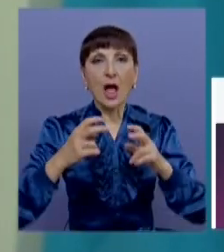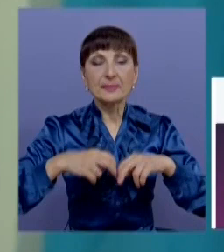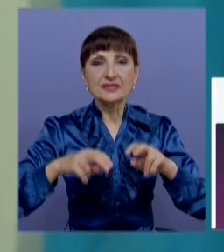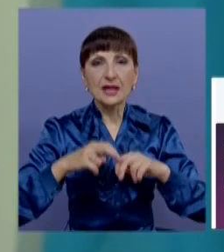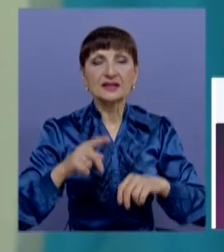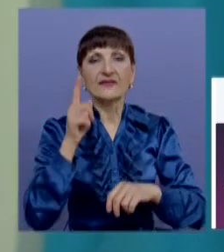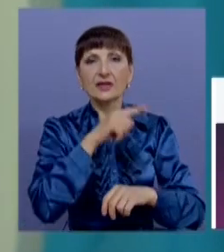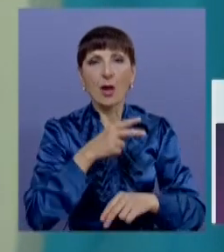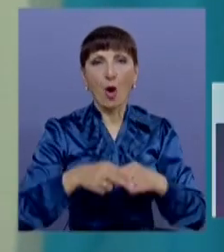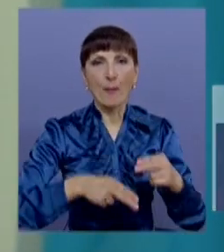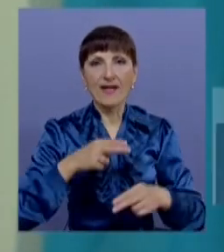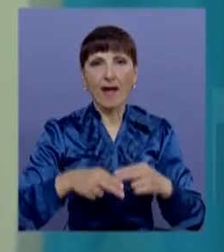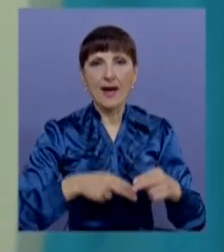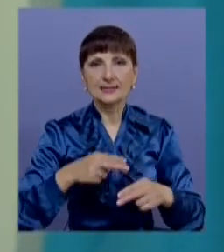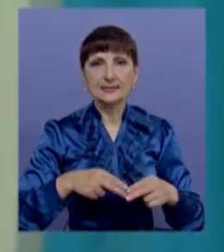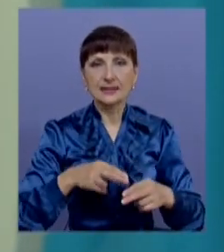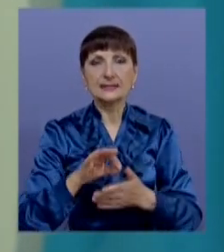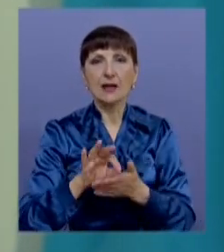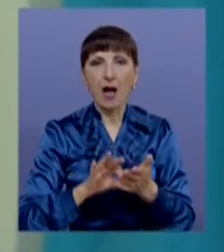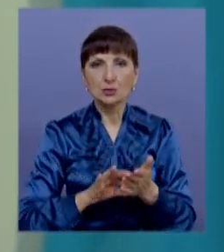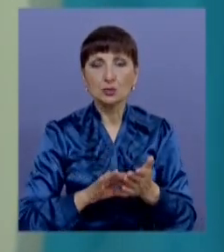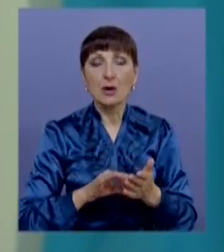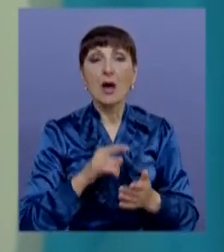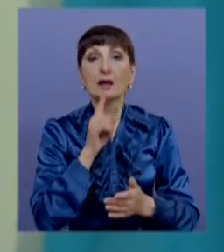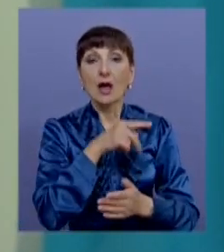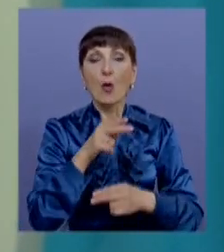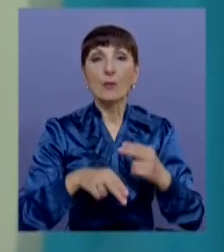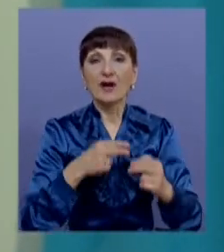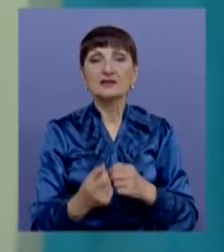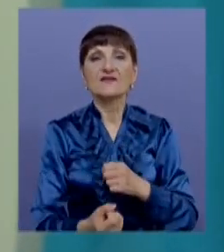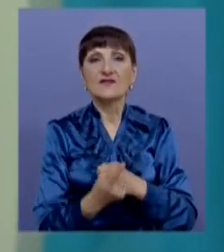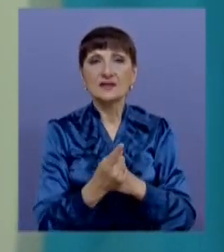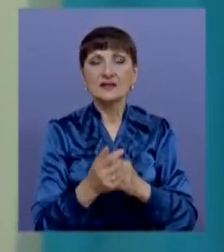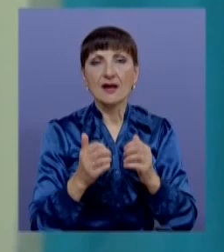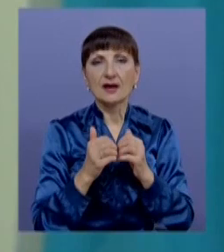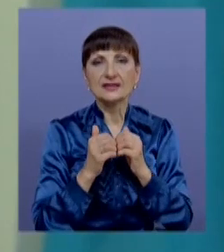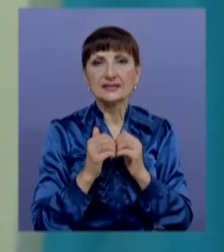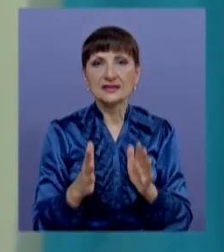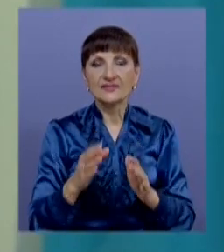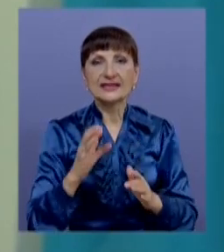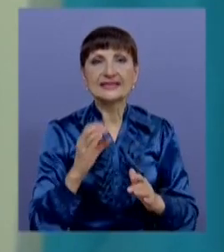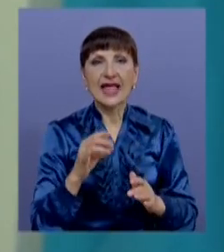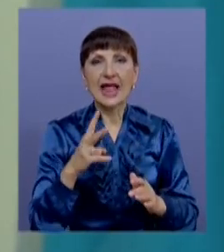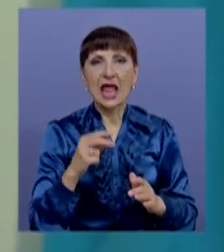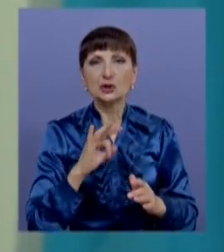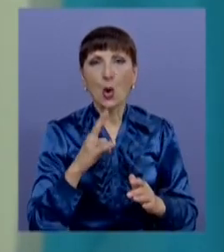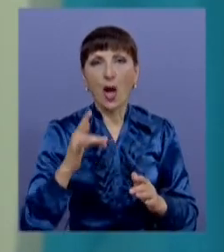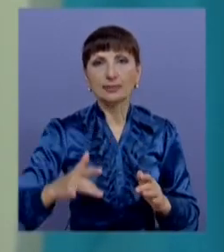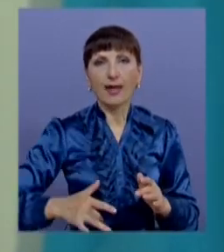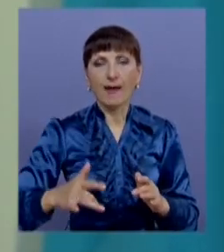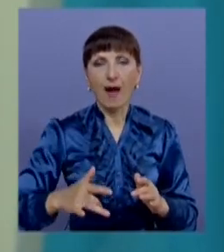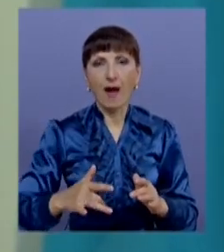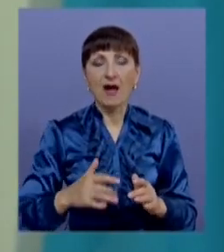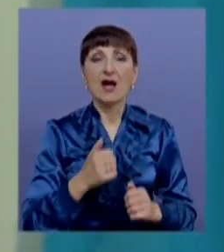взят в операционный. В операционной выявлен разрыв разможжения селезенки.